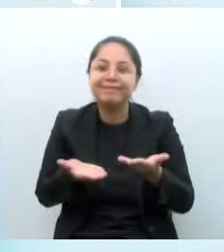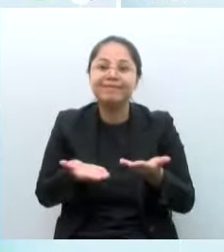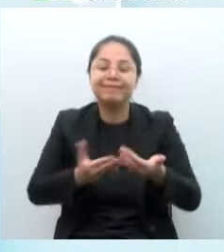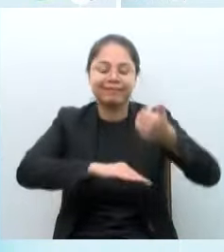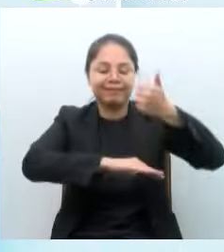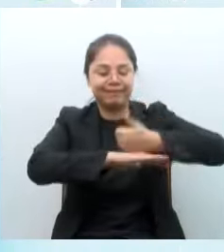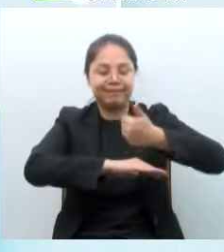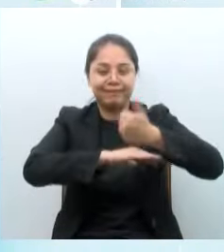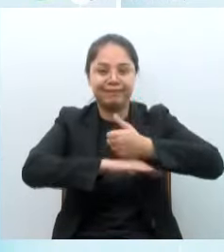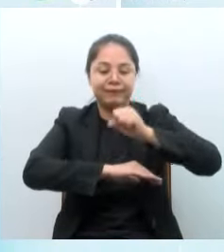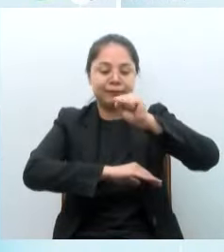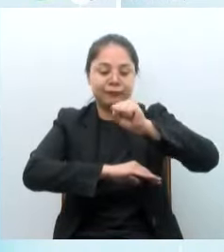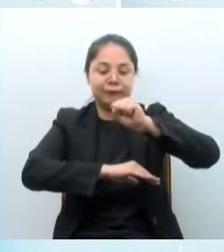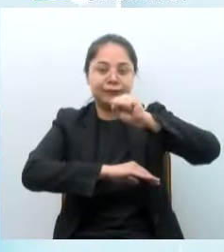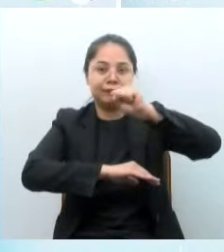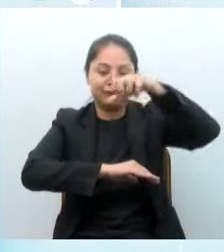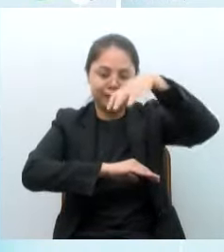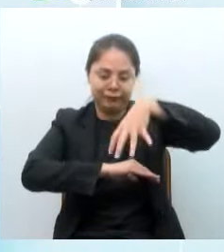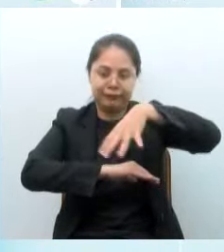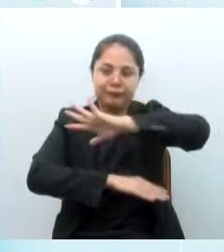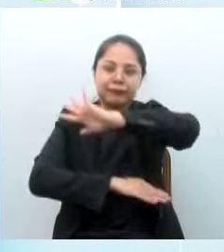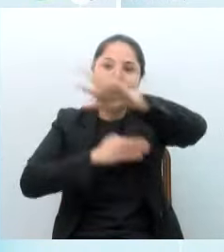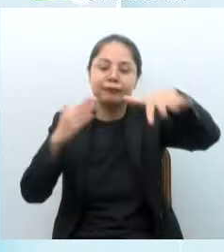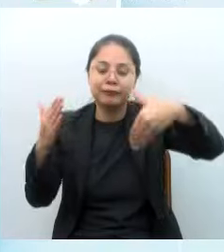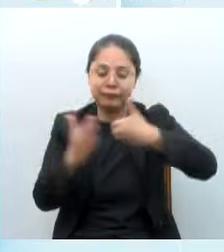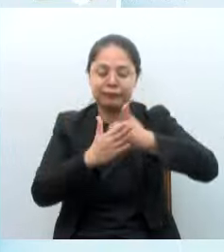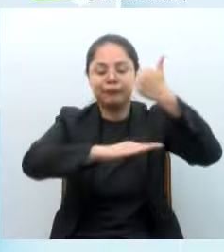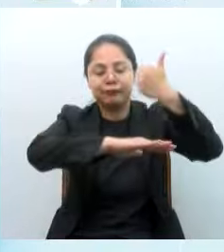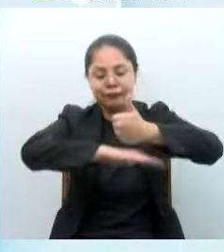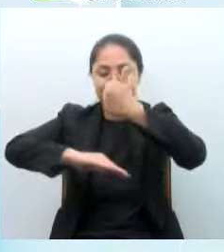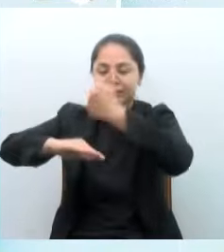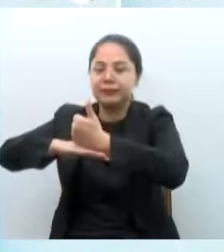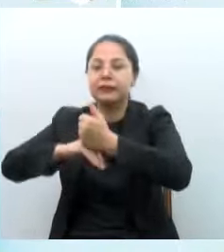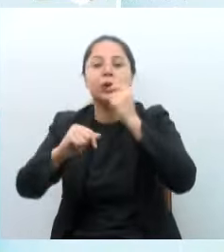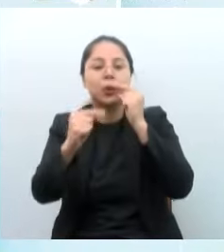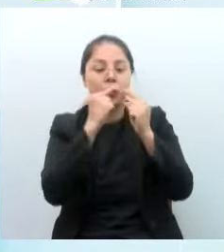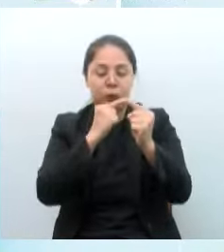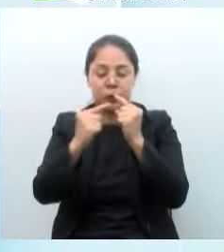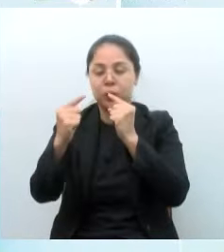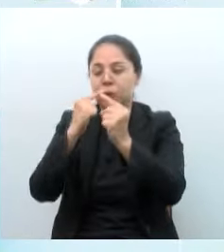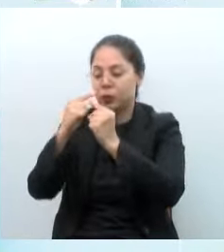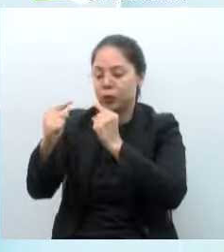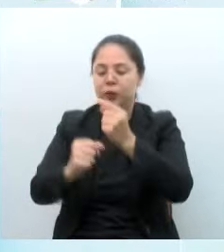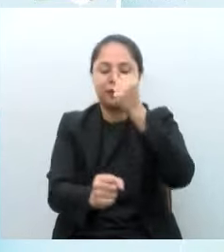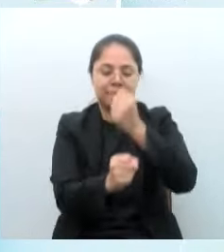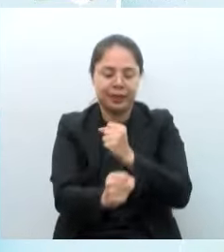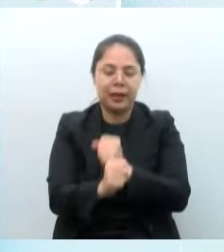ผอ.สำนักทุกสำนักในสพท.ได้มาพูดคุยกันเพื่อลดลงนะครับต